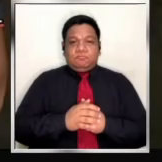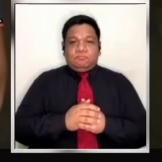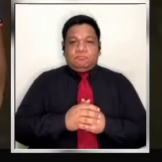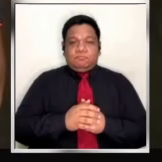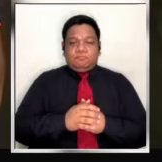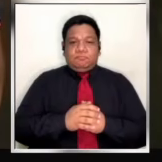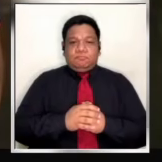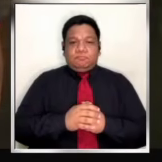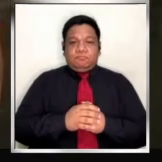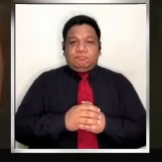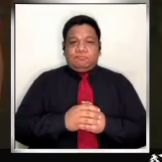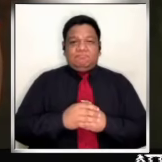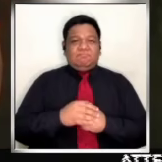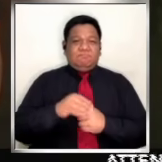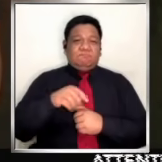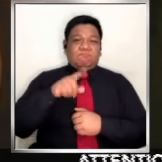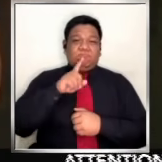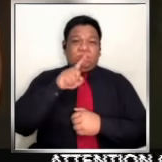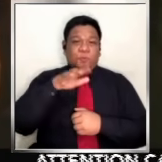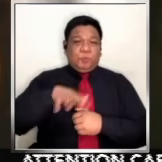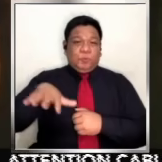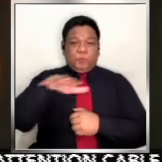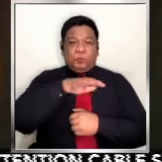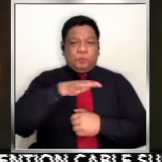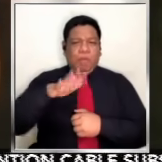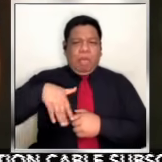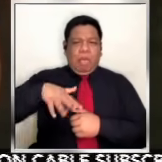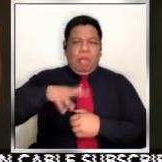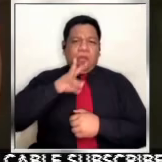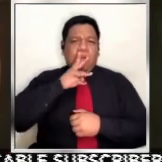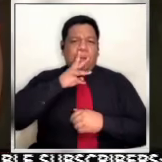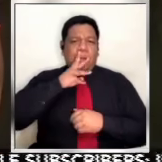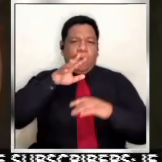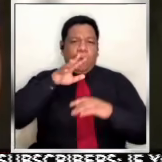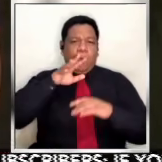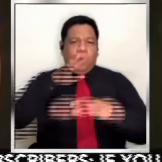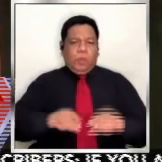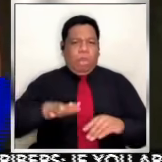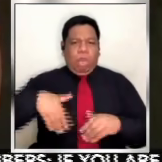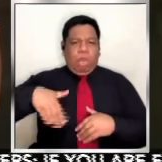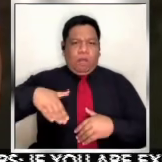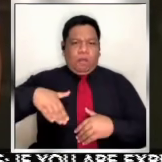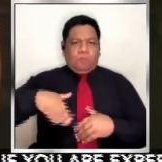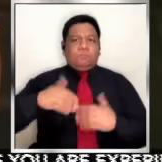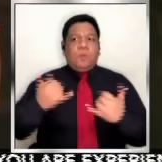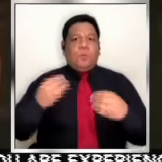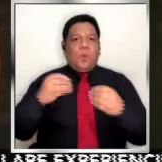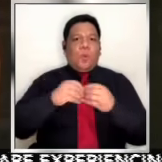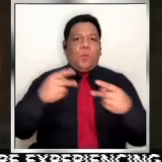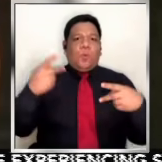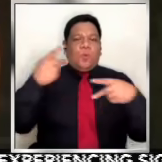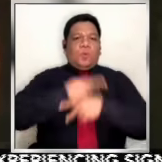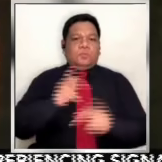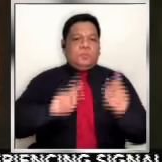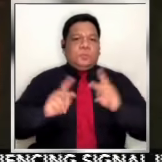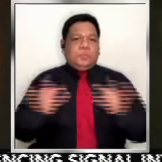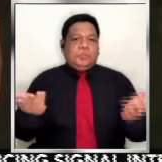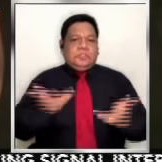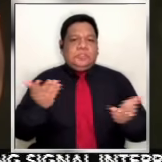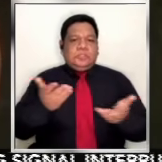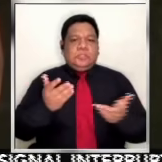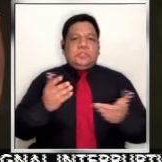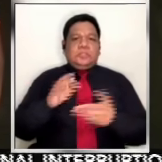Vicky, hindi pa humuhupang baha mula sa mga nagdaang bagyo at malalakas na ulan, ilalo pang lumala ang kalagayan ng mga taga rito sa Maysulaw sa Kalumpit,